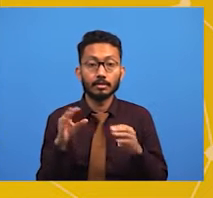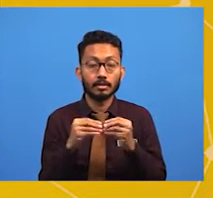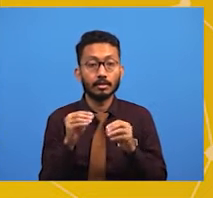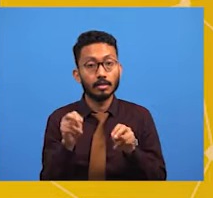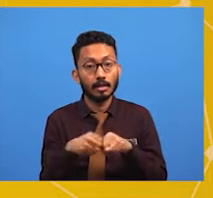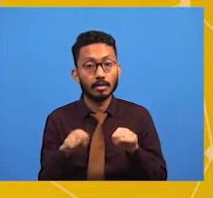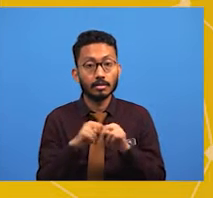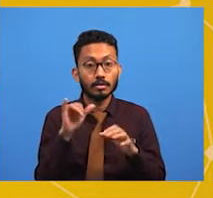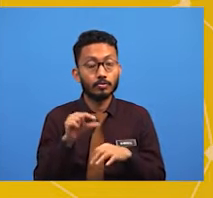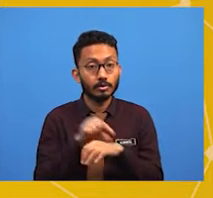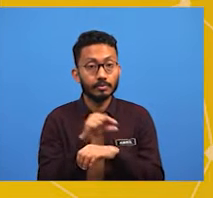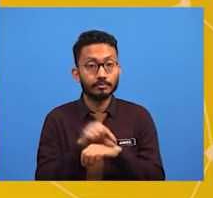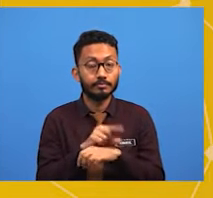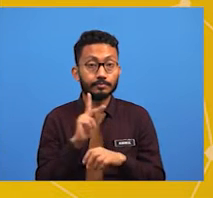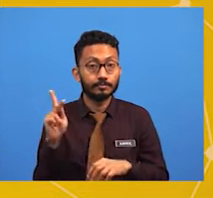yang digunakan.